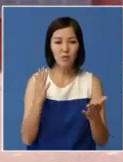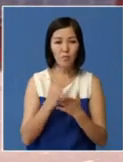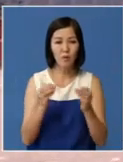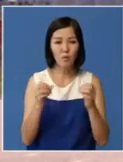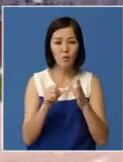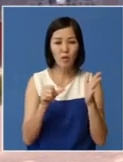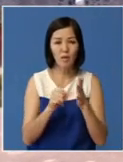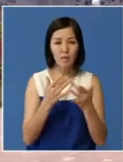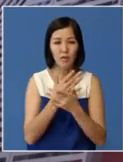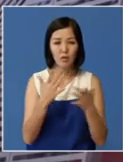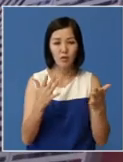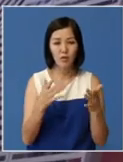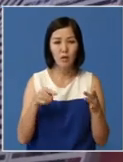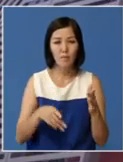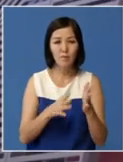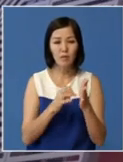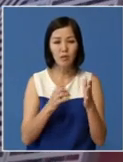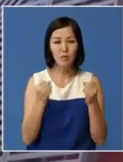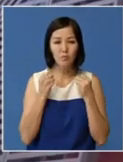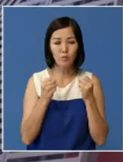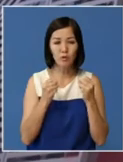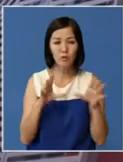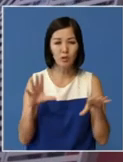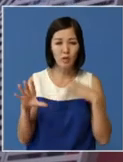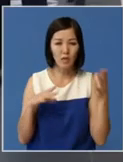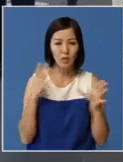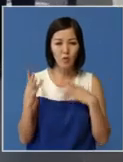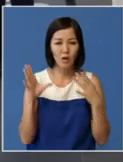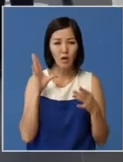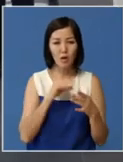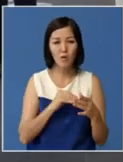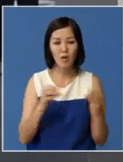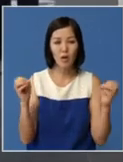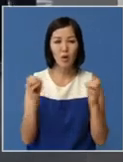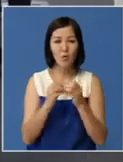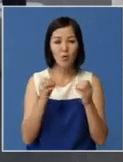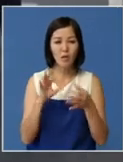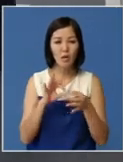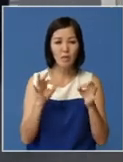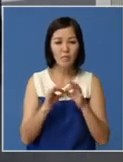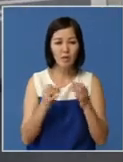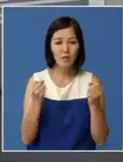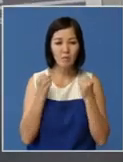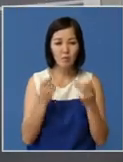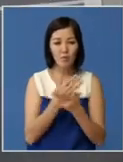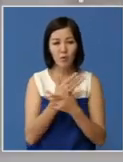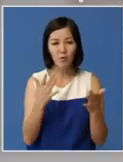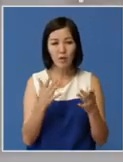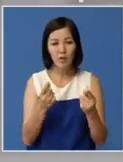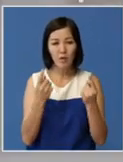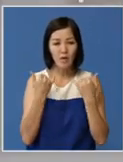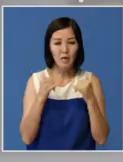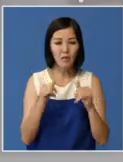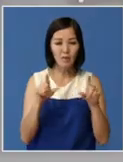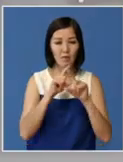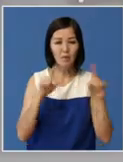түрі бойынша 1800 спортшы дайындауға қауқарлы. Оның 10-ы олимпиадалық спорт түрлері. Атап өтерлігі ғажайып нысан